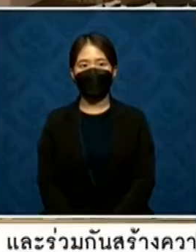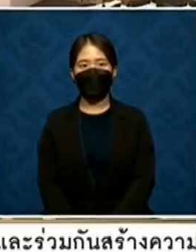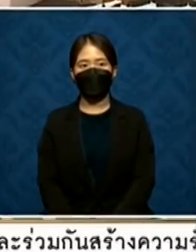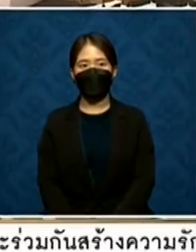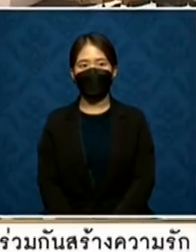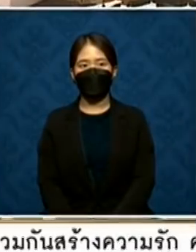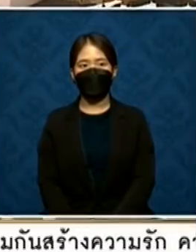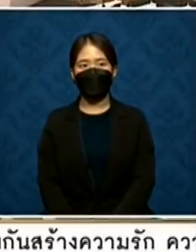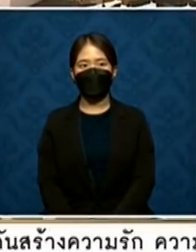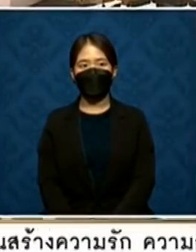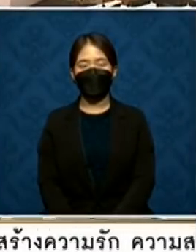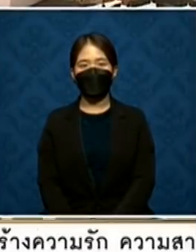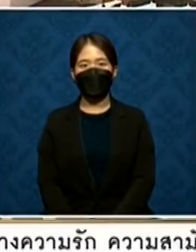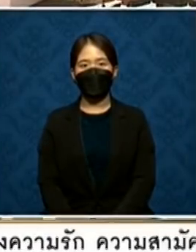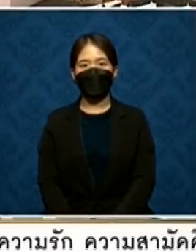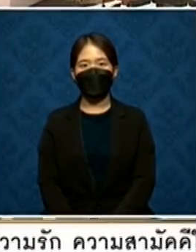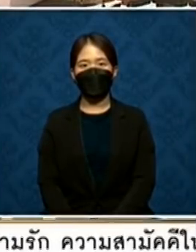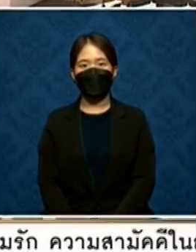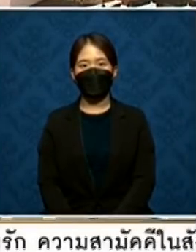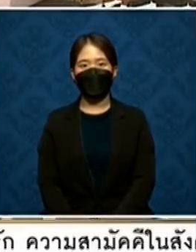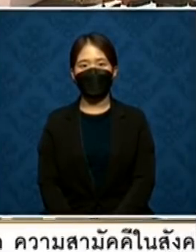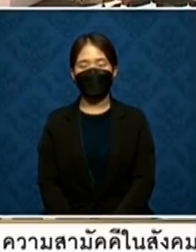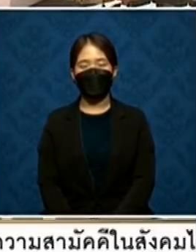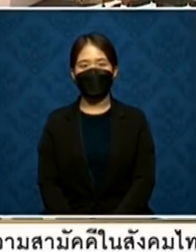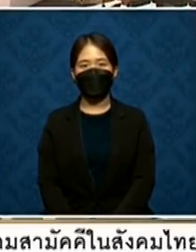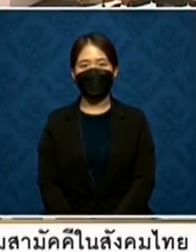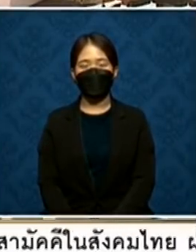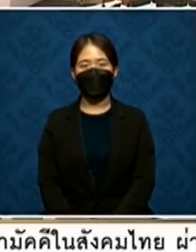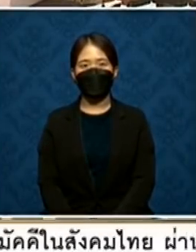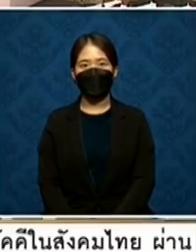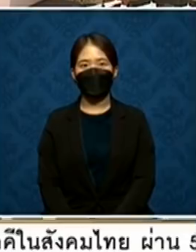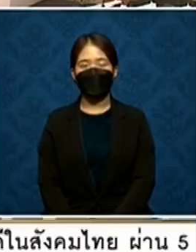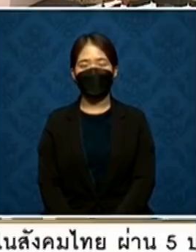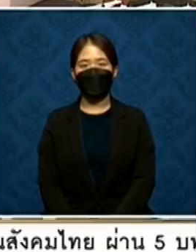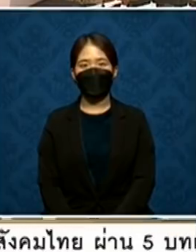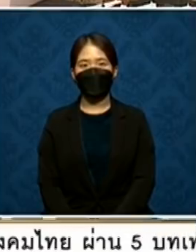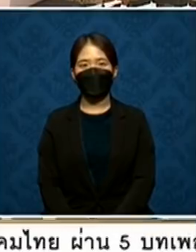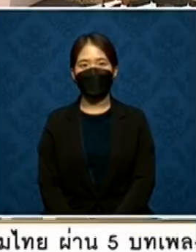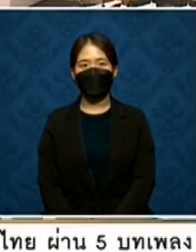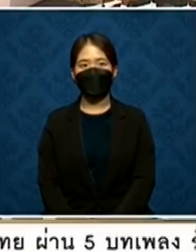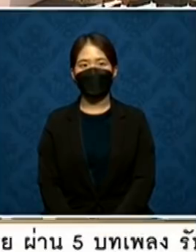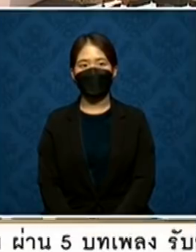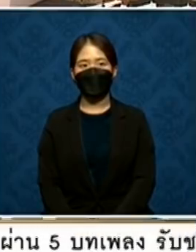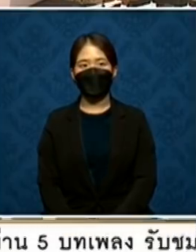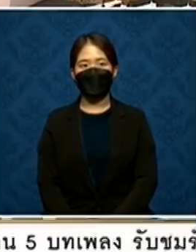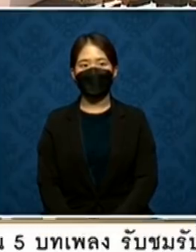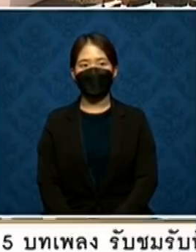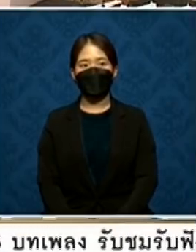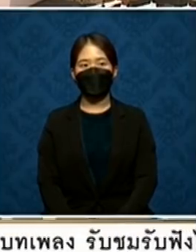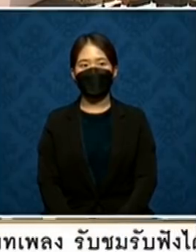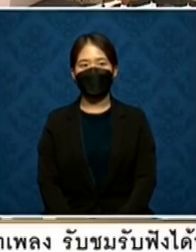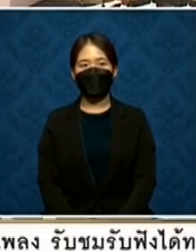เมื่อถึงเวลาถึงที่สุดแล้วในครบก็ต้องปิดประชุมซ ึ่ งมันก็ปิดเร็วกว่าปกติด้วยปกติแล้วถ้าเราสังเกตนะ